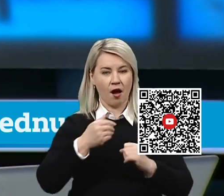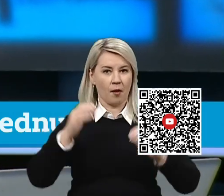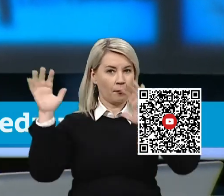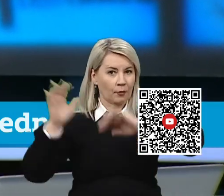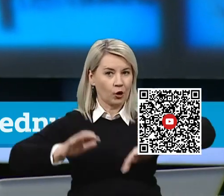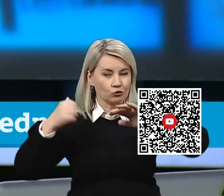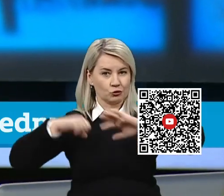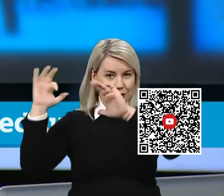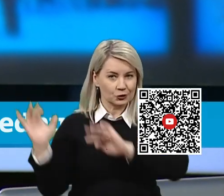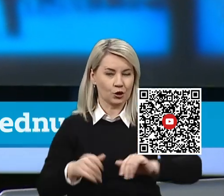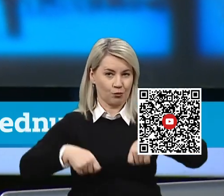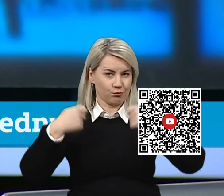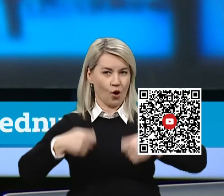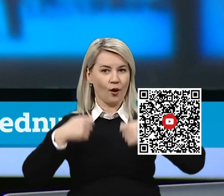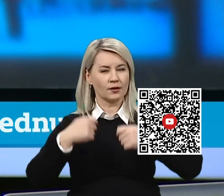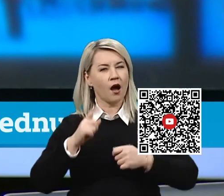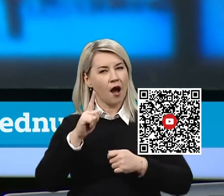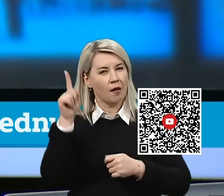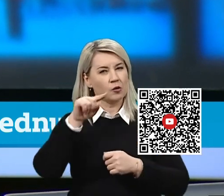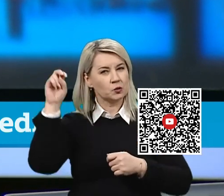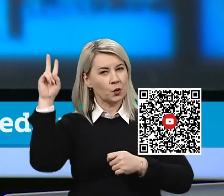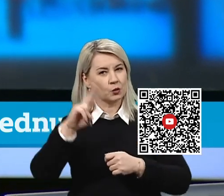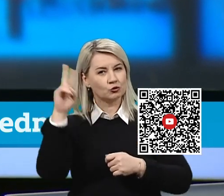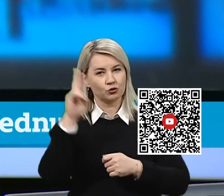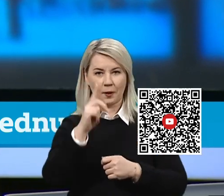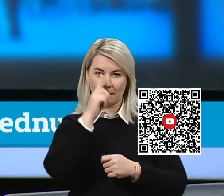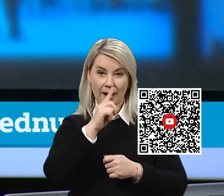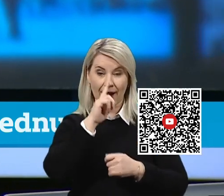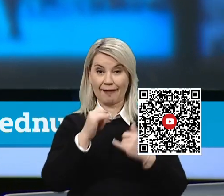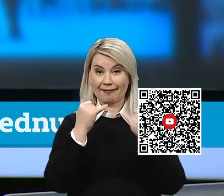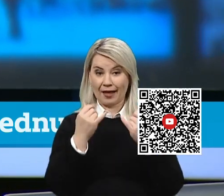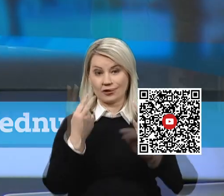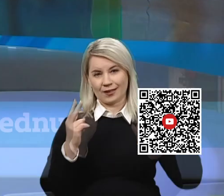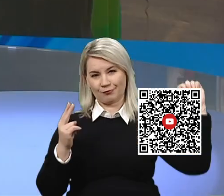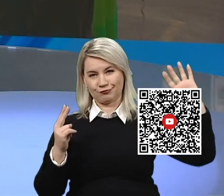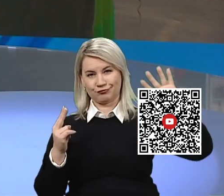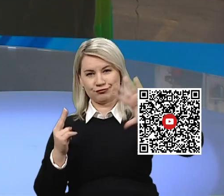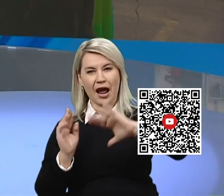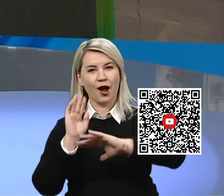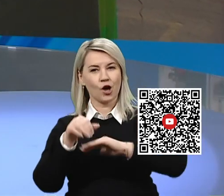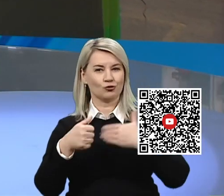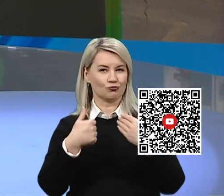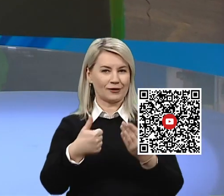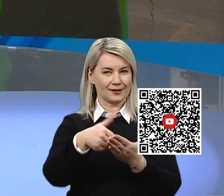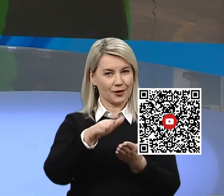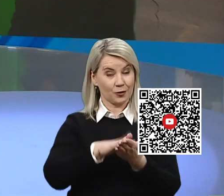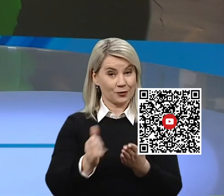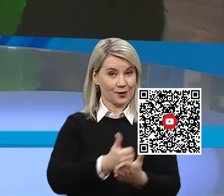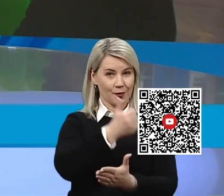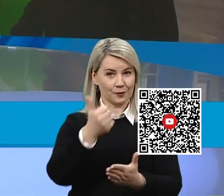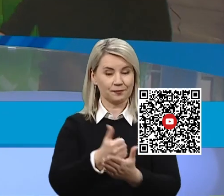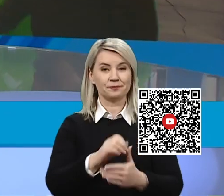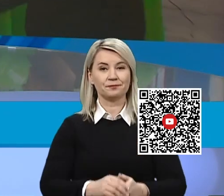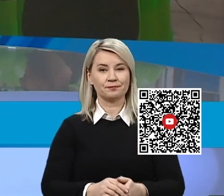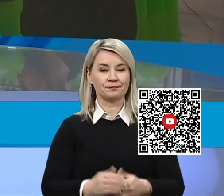slunečních paprsků. Zhodnocení zimního období dnes zveřejnili klimatologové. Průměrná mzda v Moravskoslezském